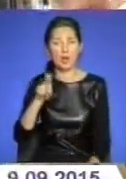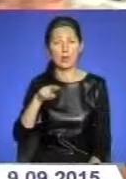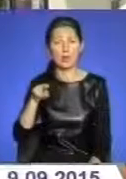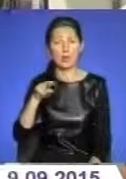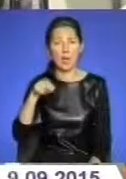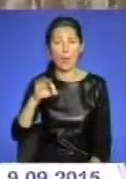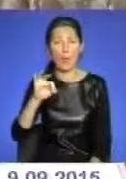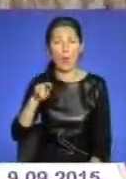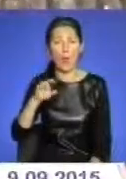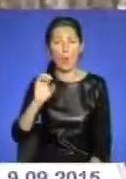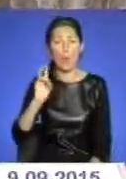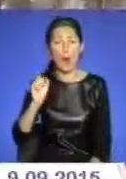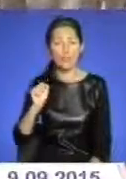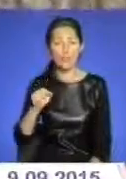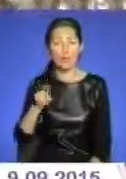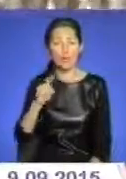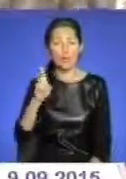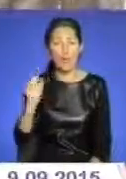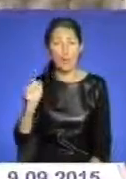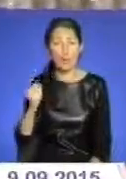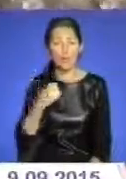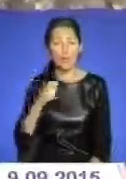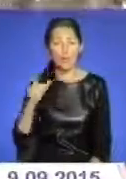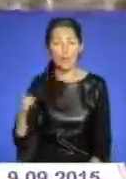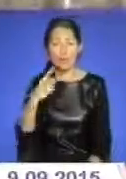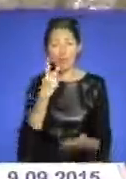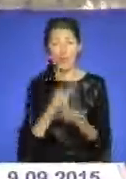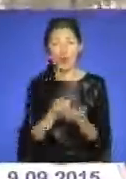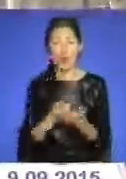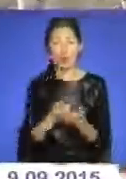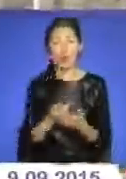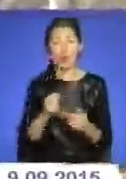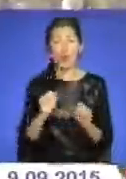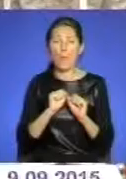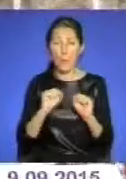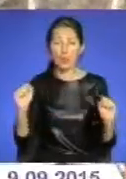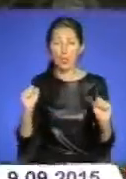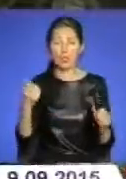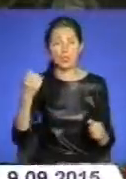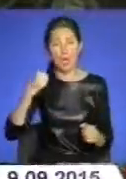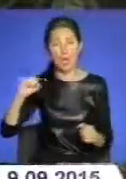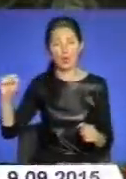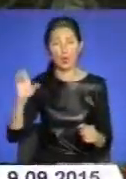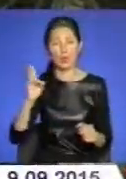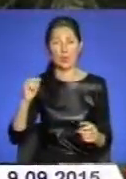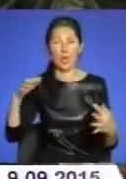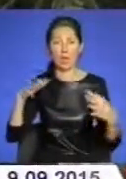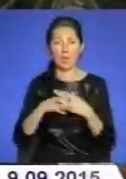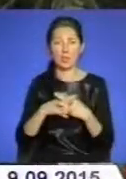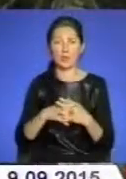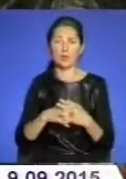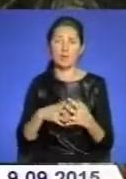і так далі. Військові неодноразово проявляли неабияку мужність і героїзм на передовій. Яскравий взірець капітан